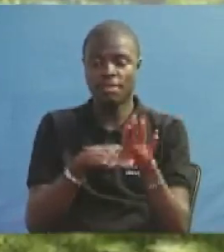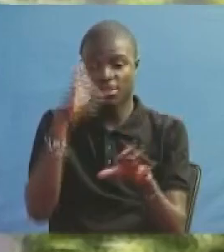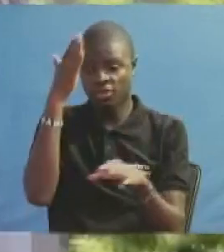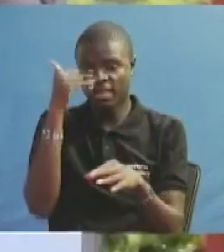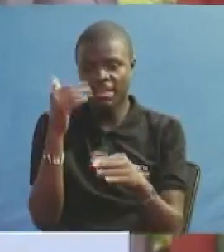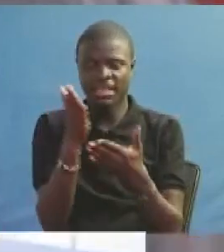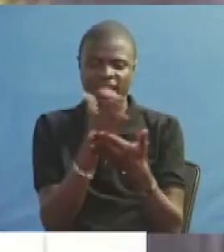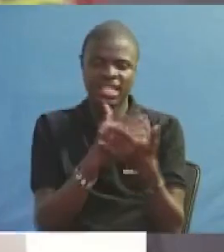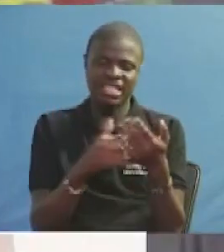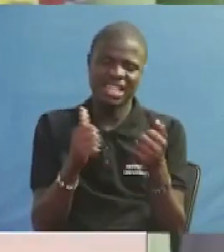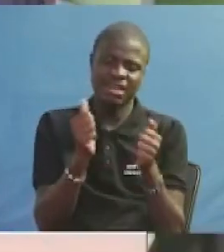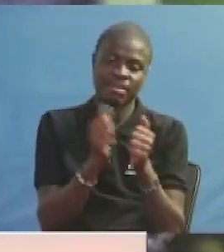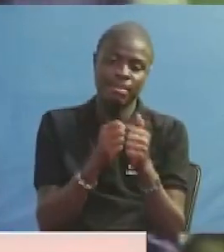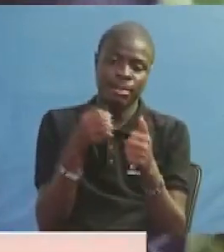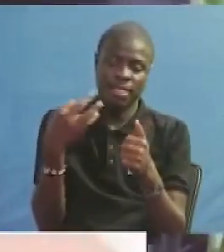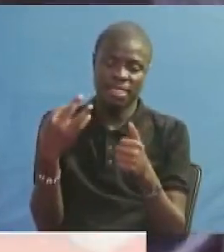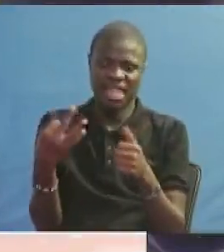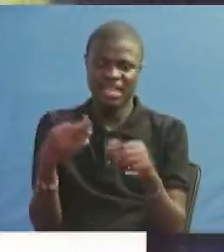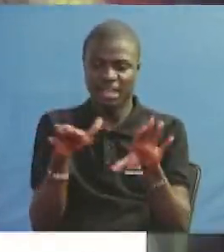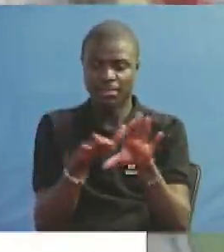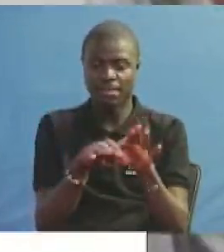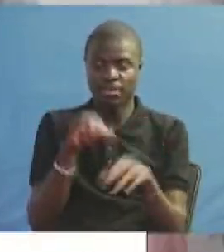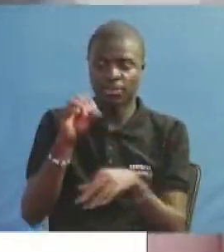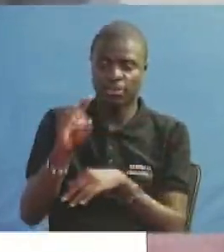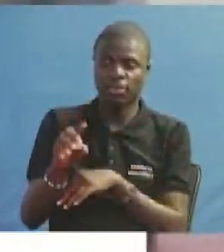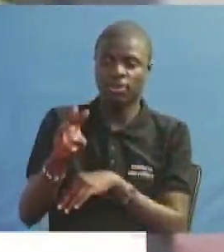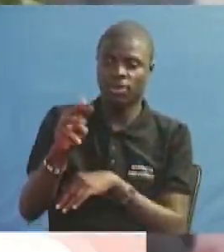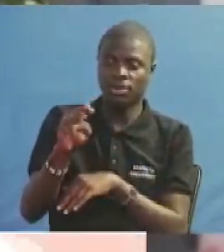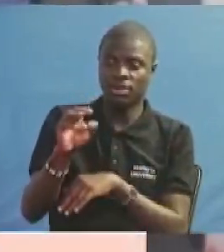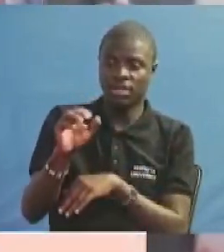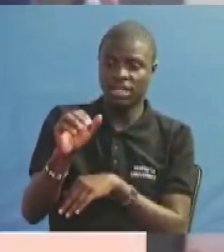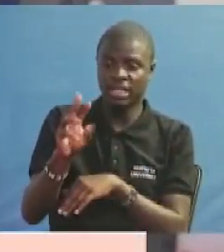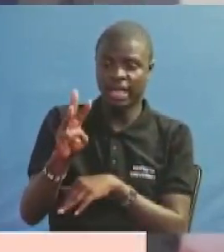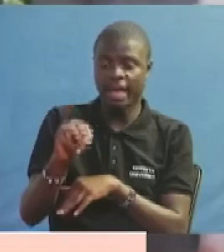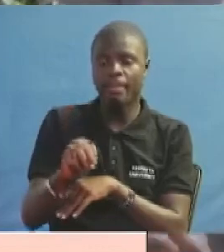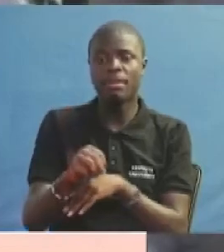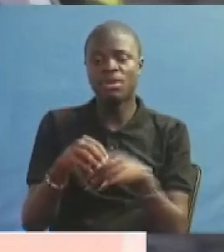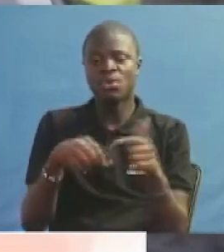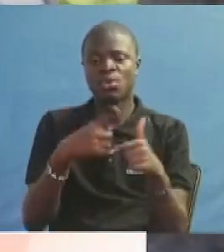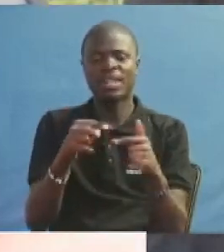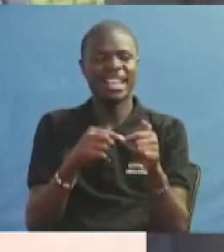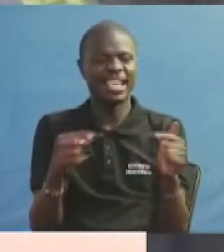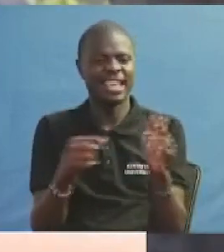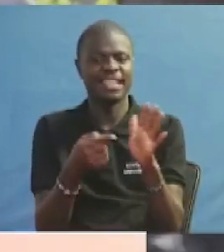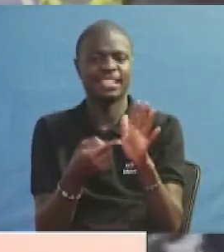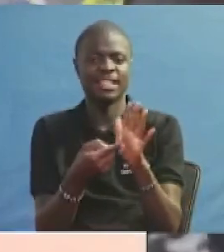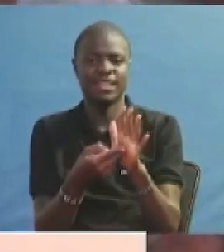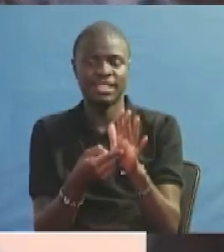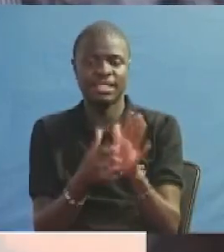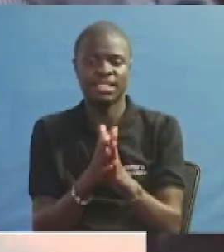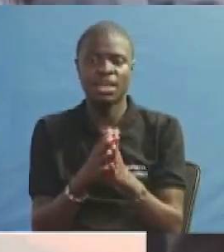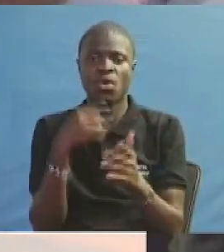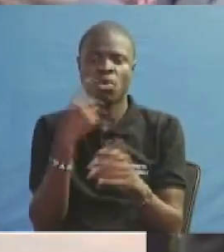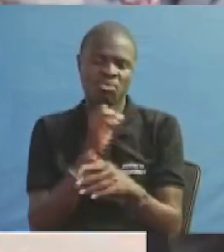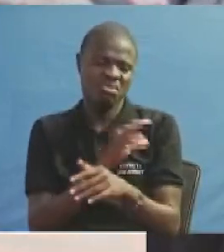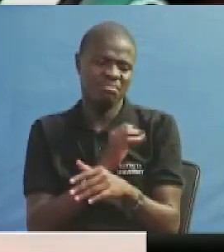ODM na 4 wa Wiper walikaidi mwongozo huo na kujiainisha na wale 204 waliopiga kura kuunga mkono